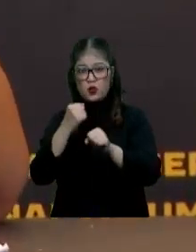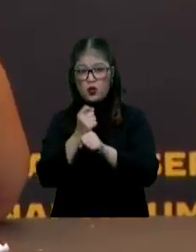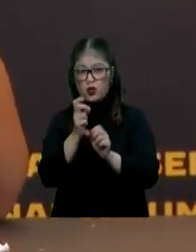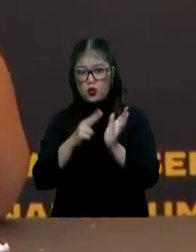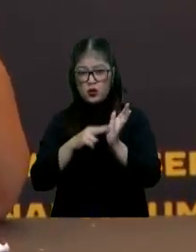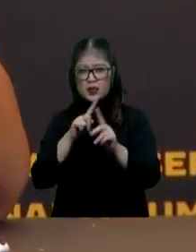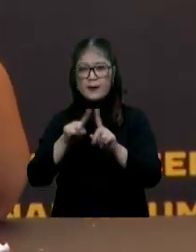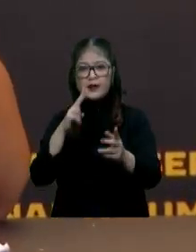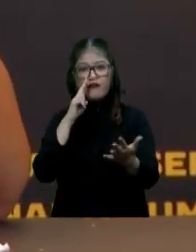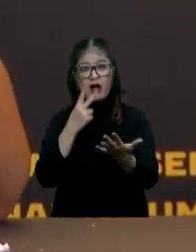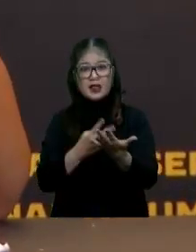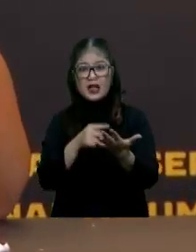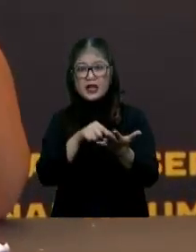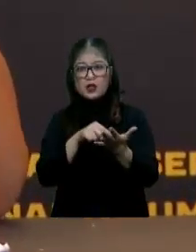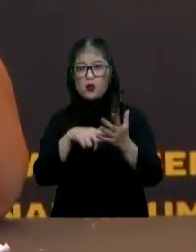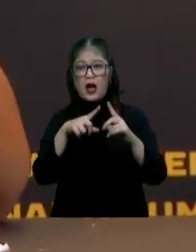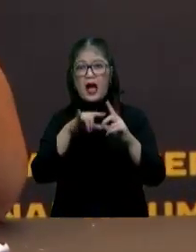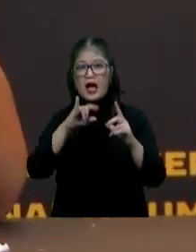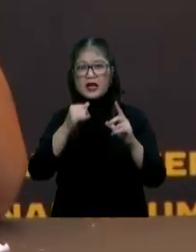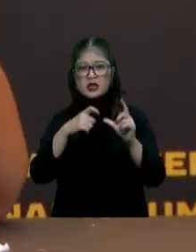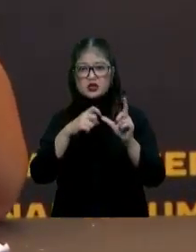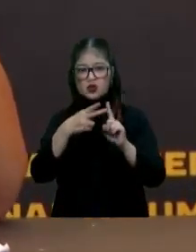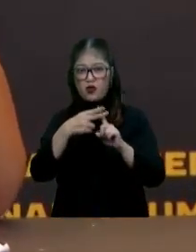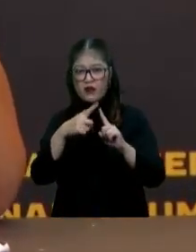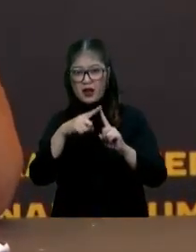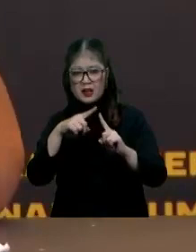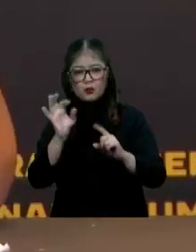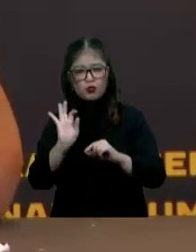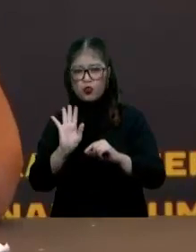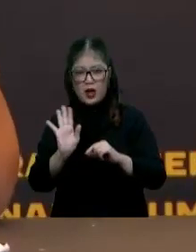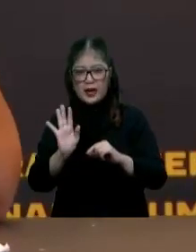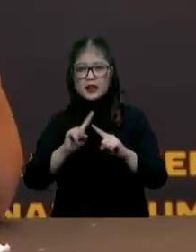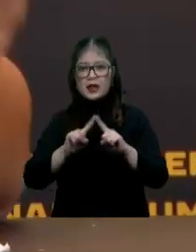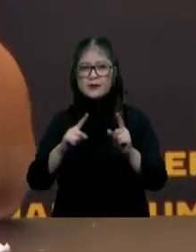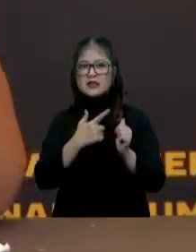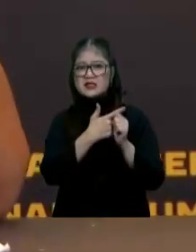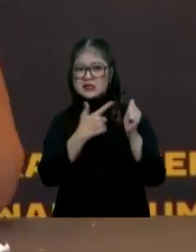bukan hanya contoh dan tetapi air Gan dan senjata pabrikan ini faktanya kita temukan